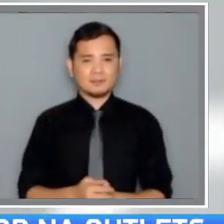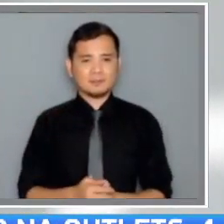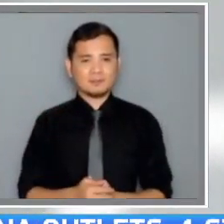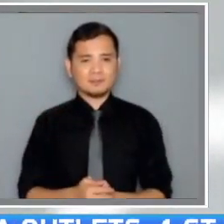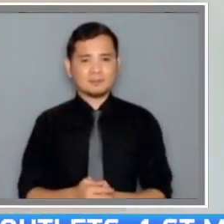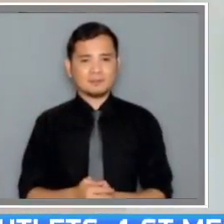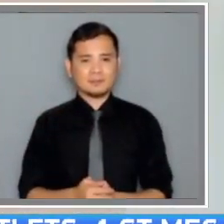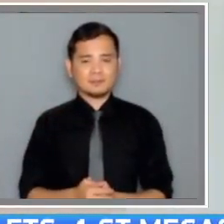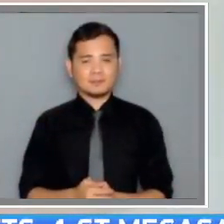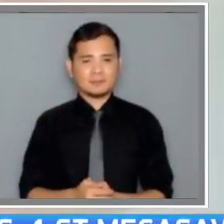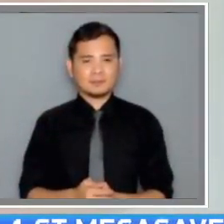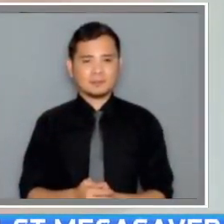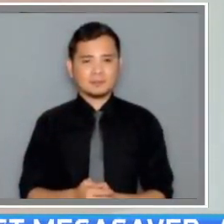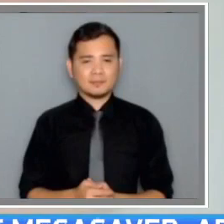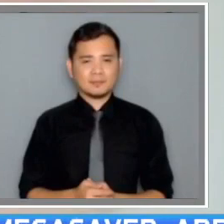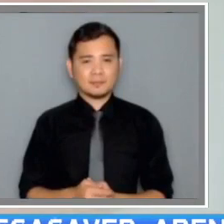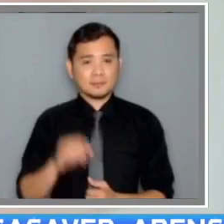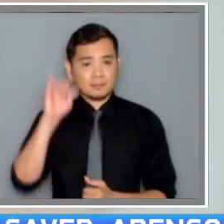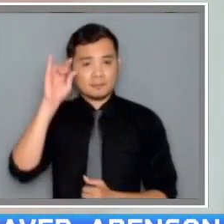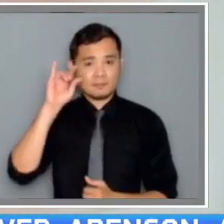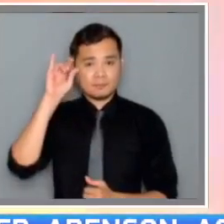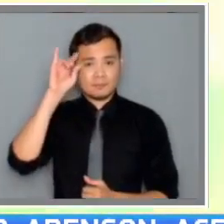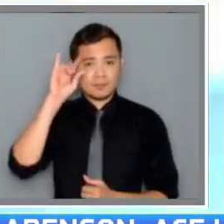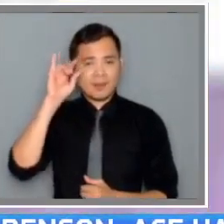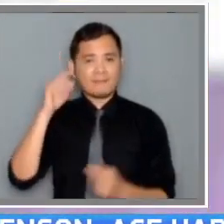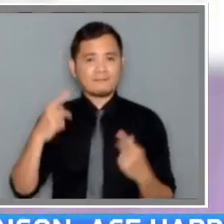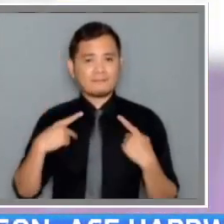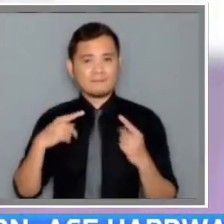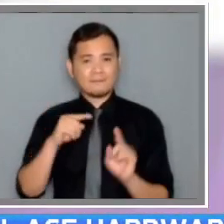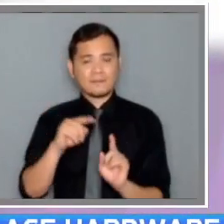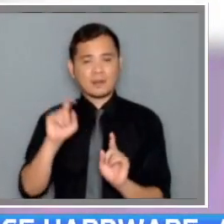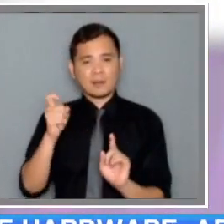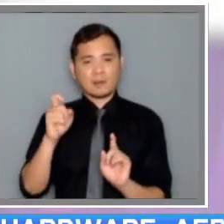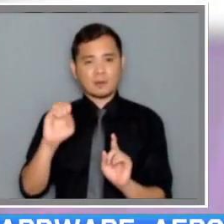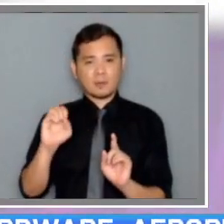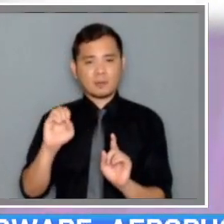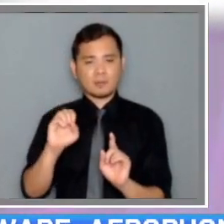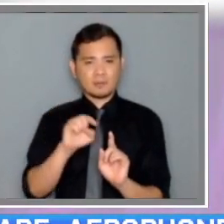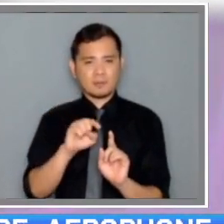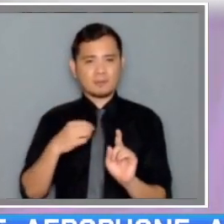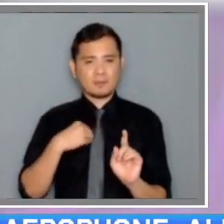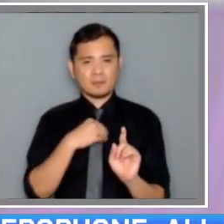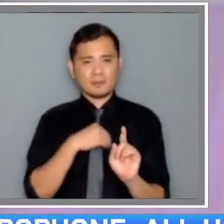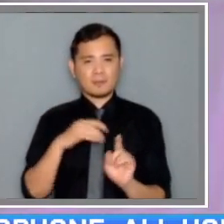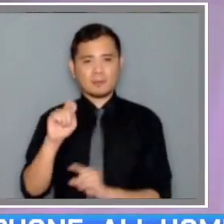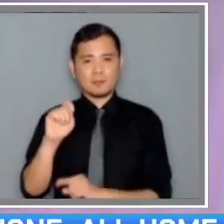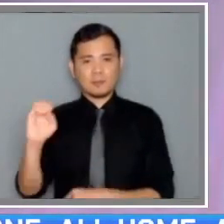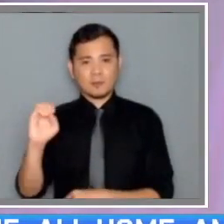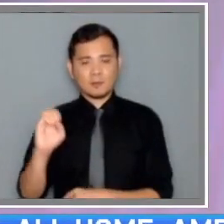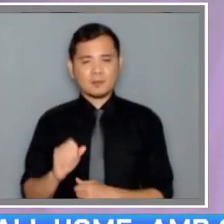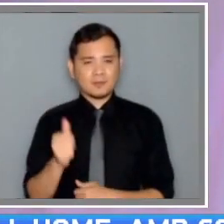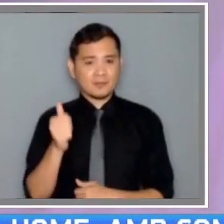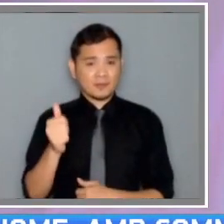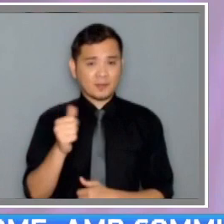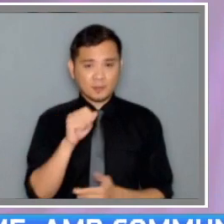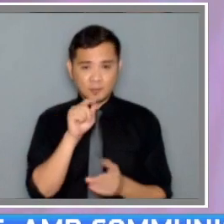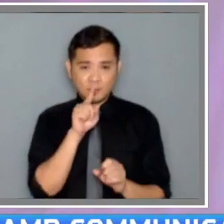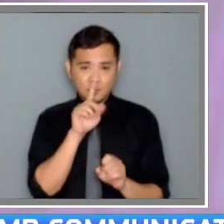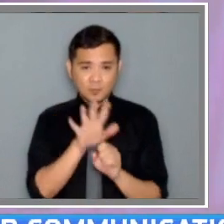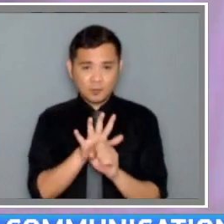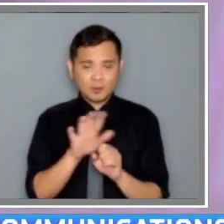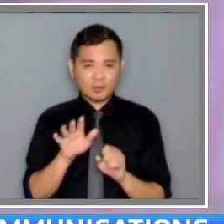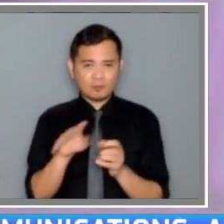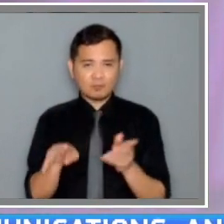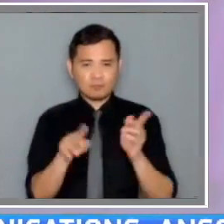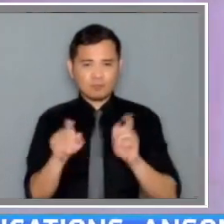May sarili ng Instagram account si EXO member D.O. Kinumpirma niya na sa kanya ang account sa countdown livestream na EXO para sa 7th